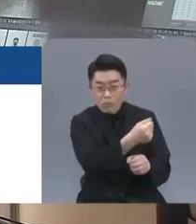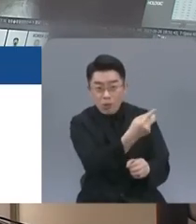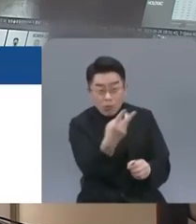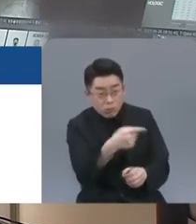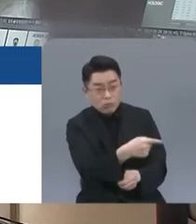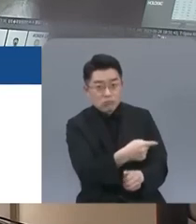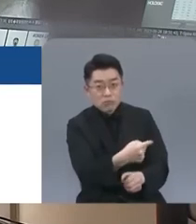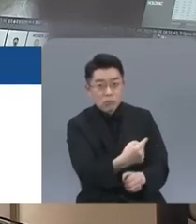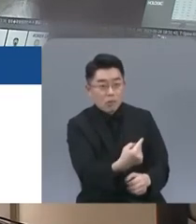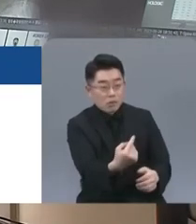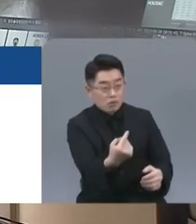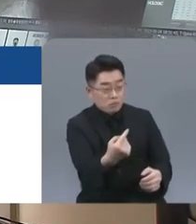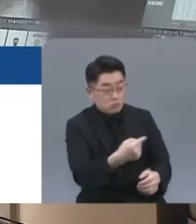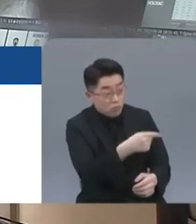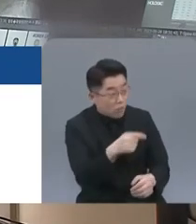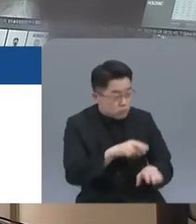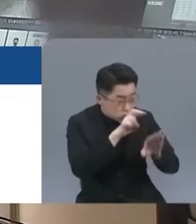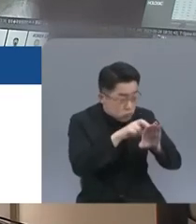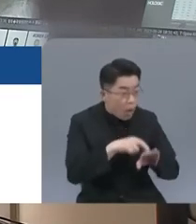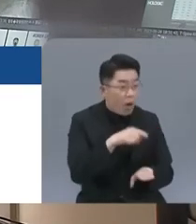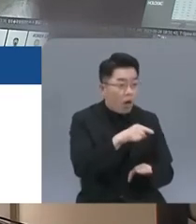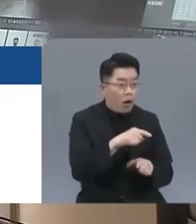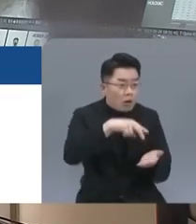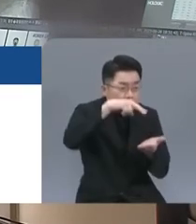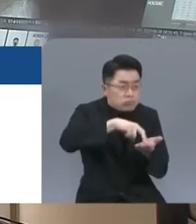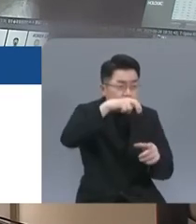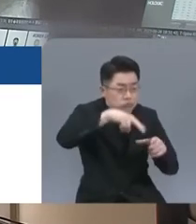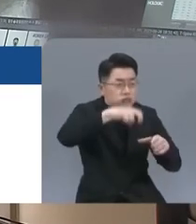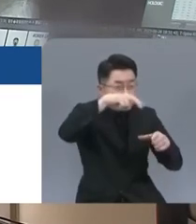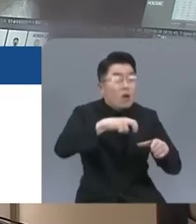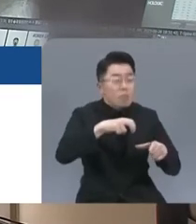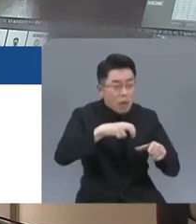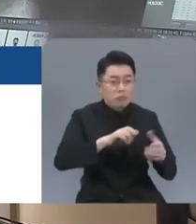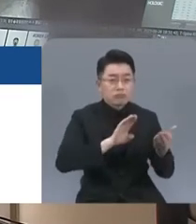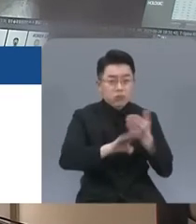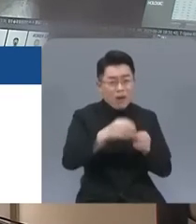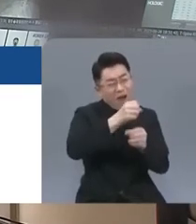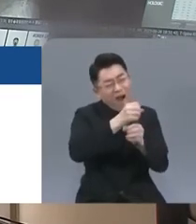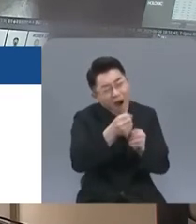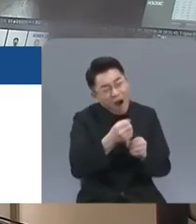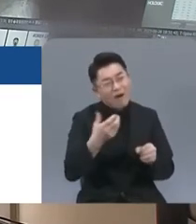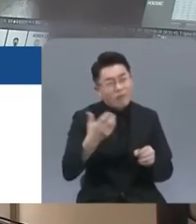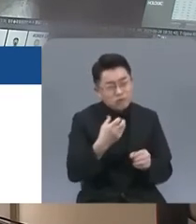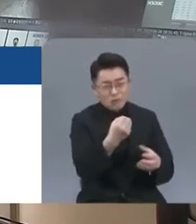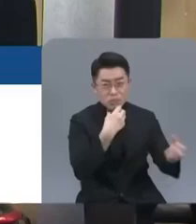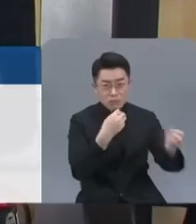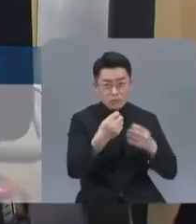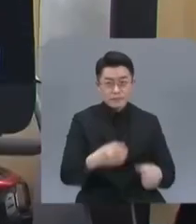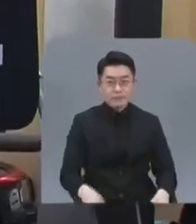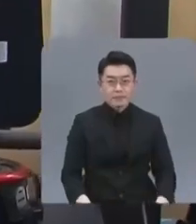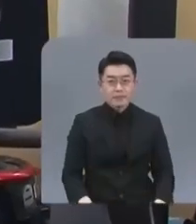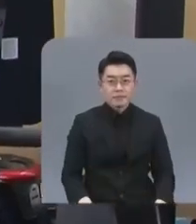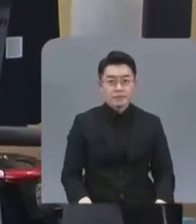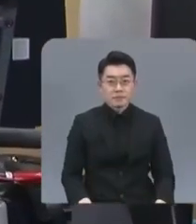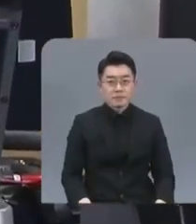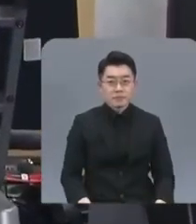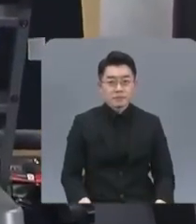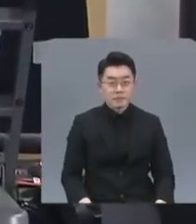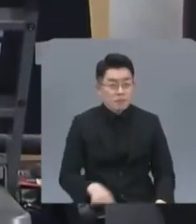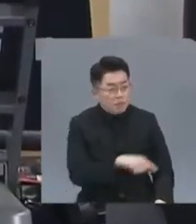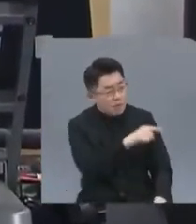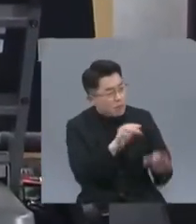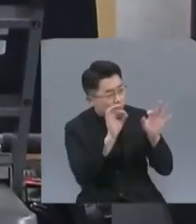계셨는데 물어보면 트램펄린 운동을 한 이후에 이렇게 아프기 시작했고 이들의